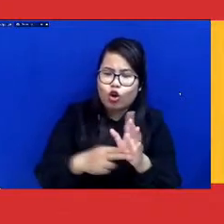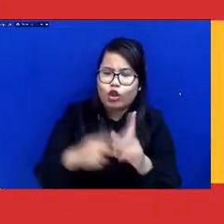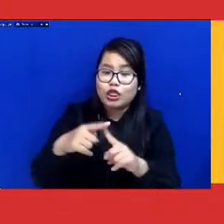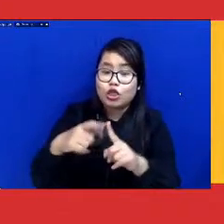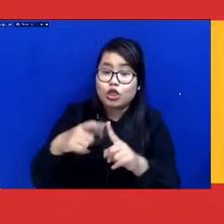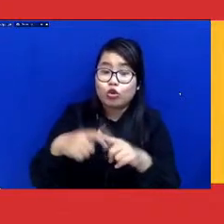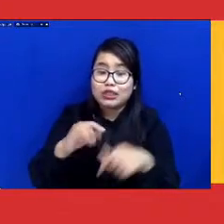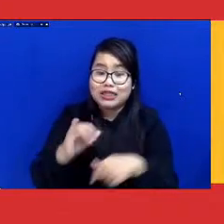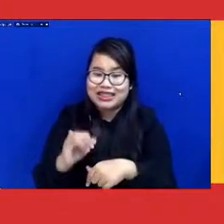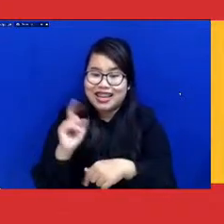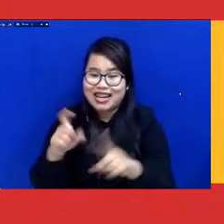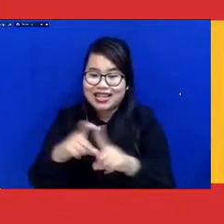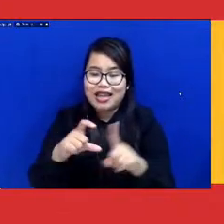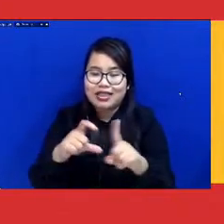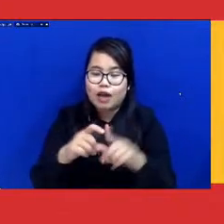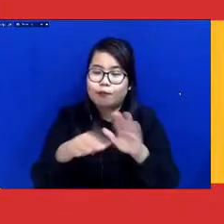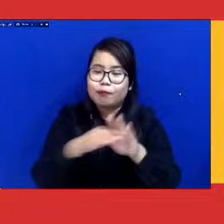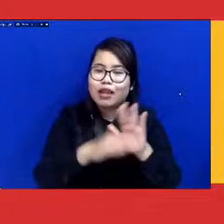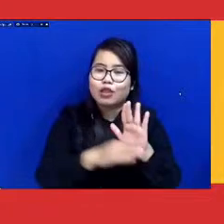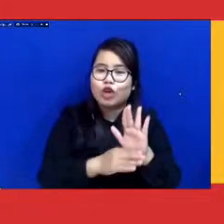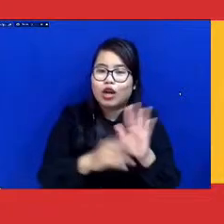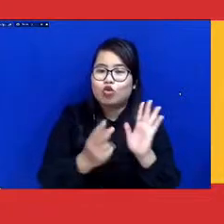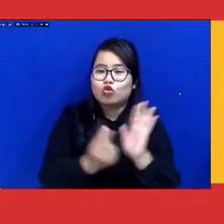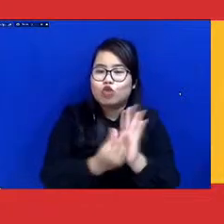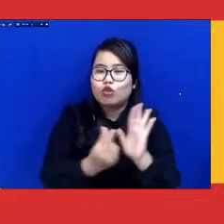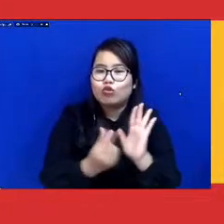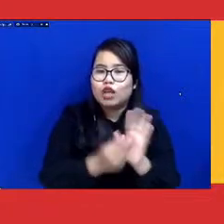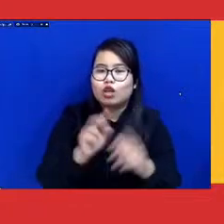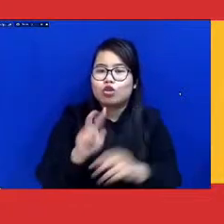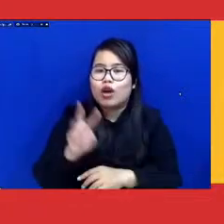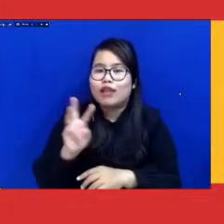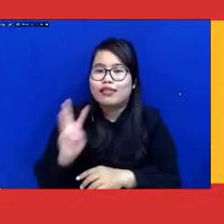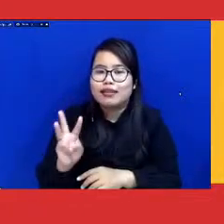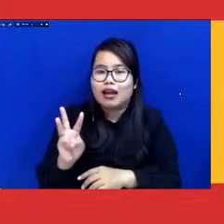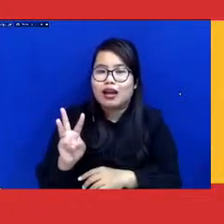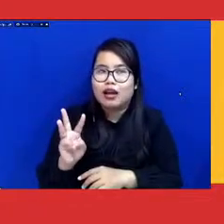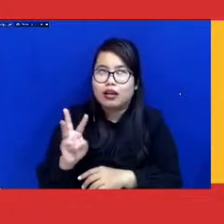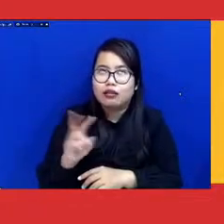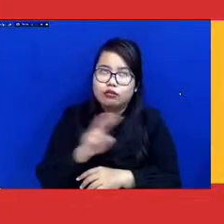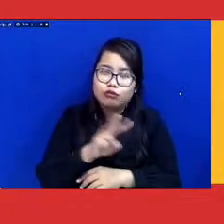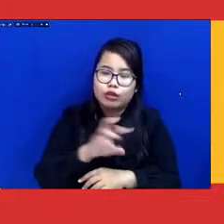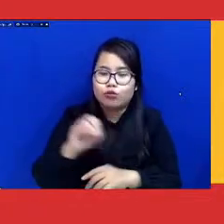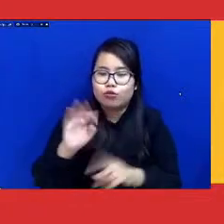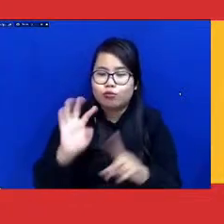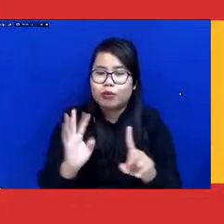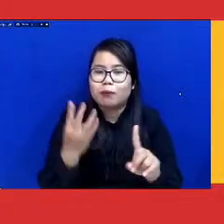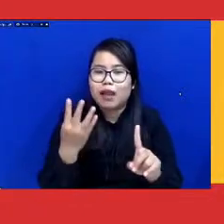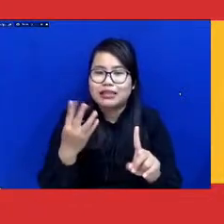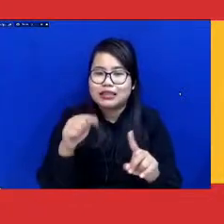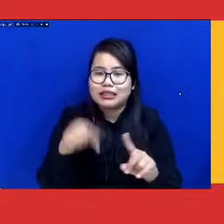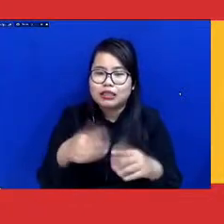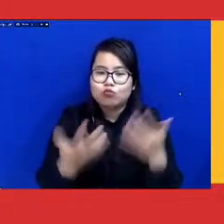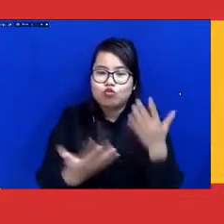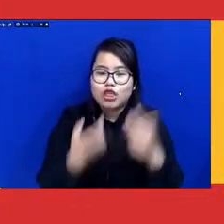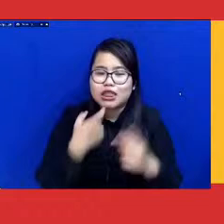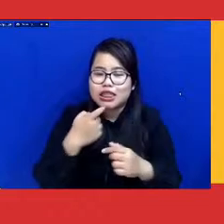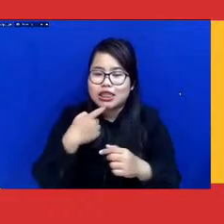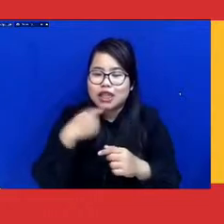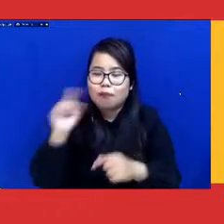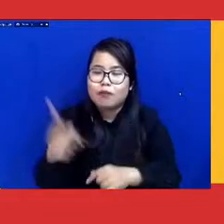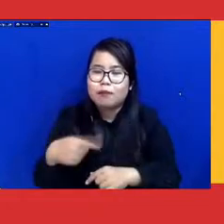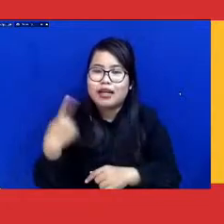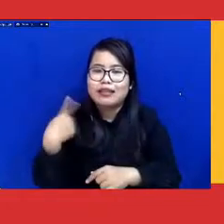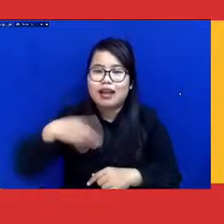Dalam apa peraturan Undang-Undang 23, masuk 23 dan 14, mengenai pemerintah